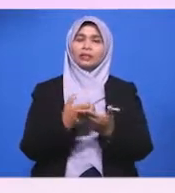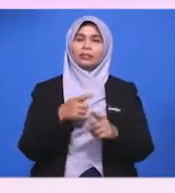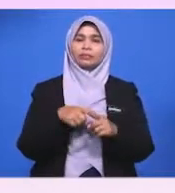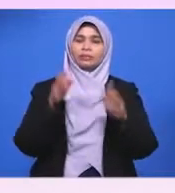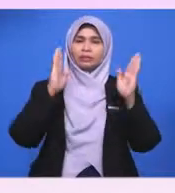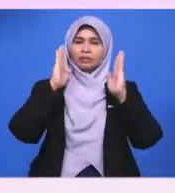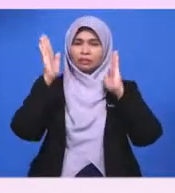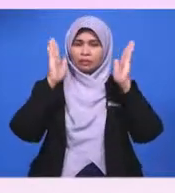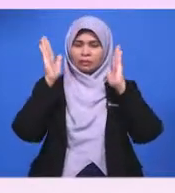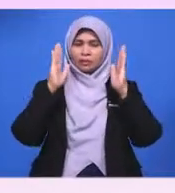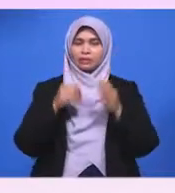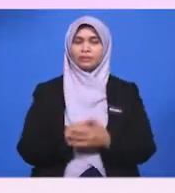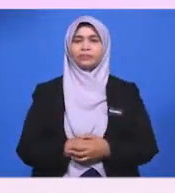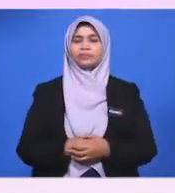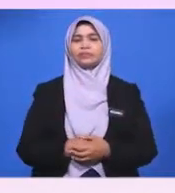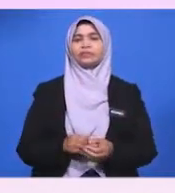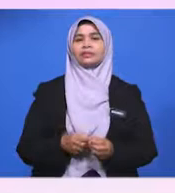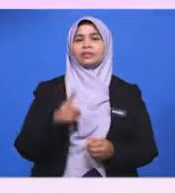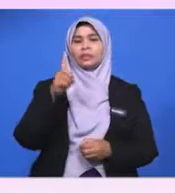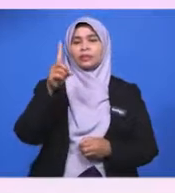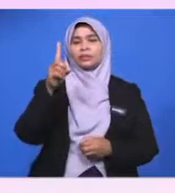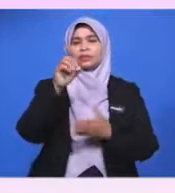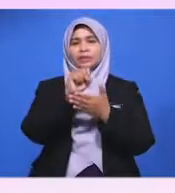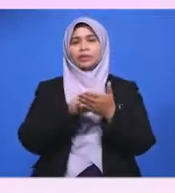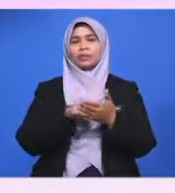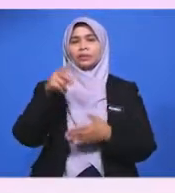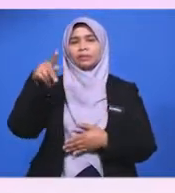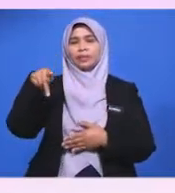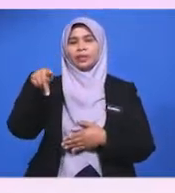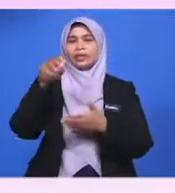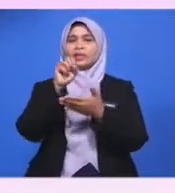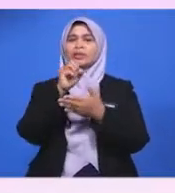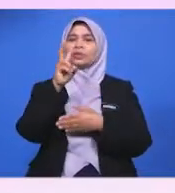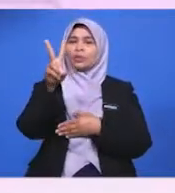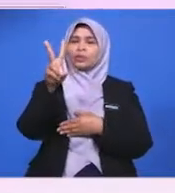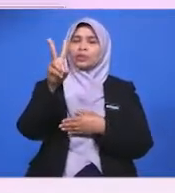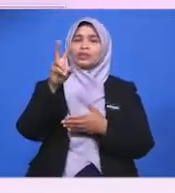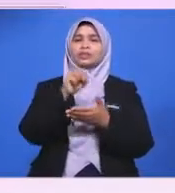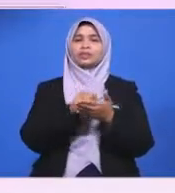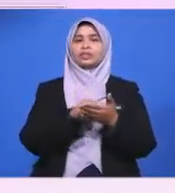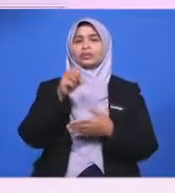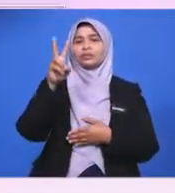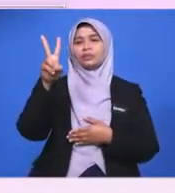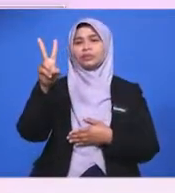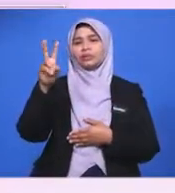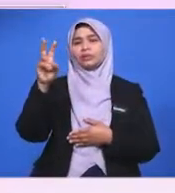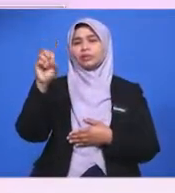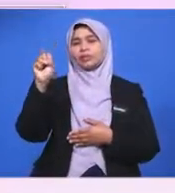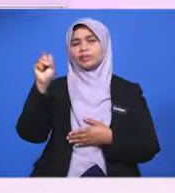terdiri daripada sektor prima, sektor sekunda dan sektor